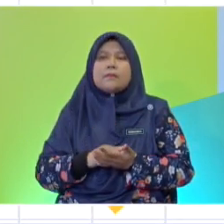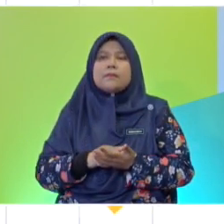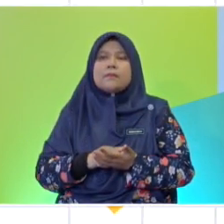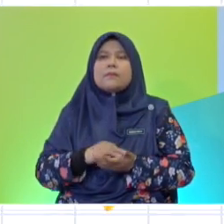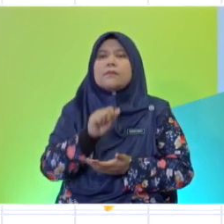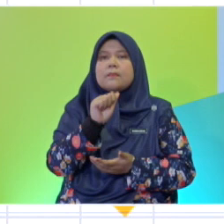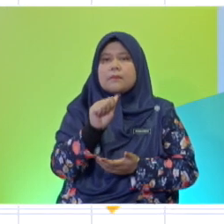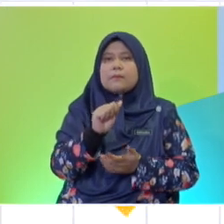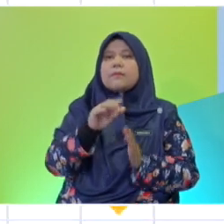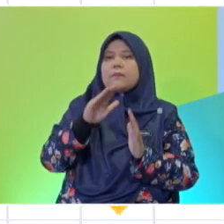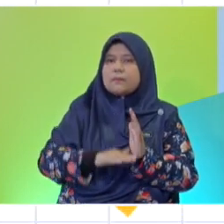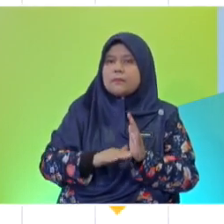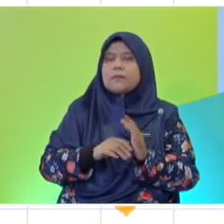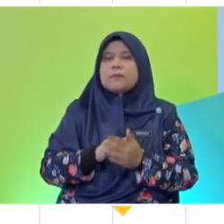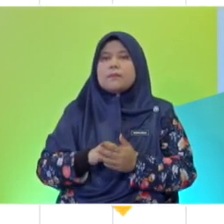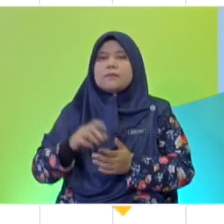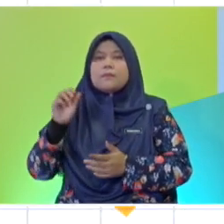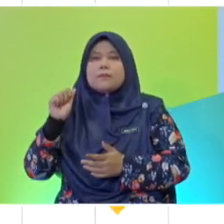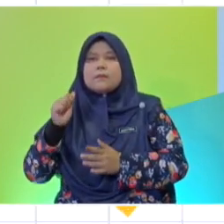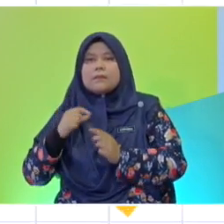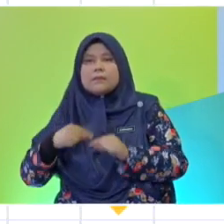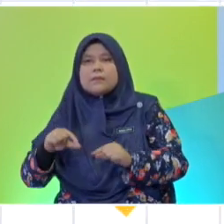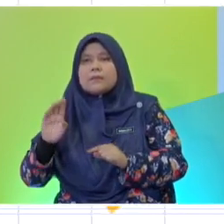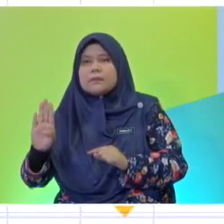lebih murah berbanding gratis